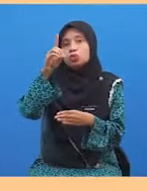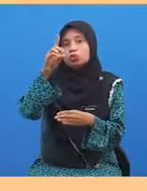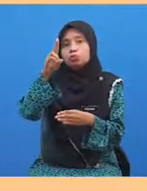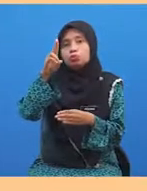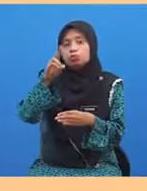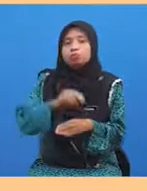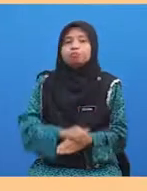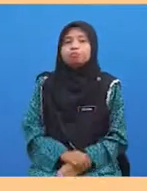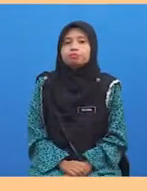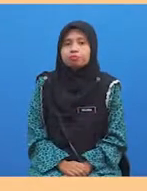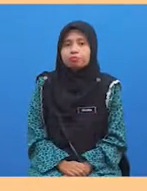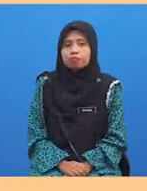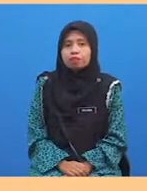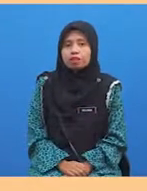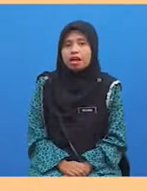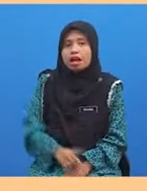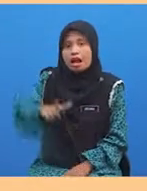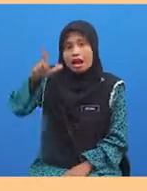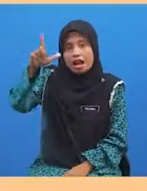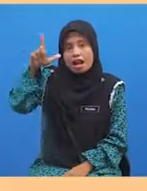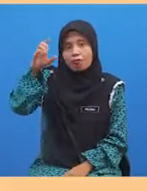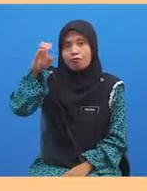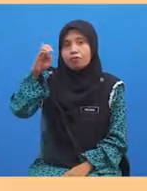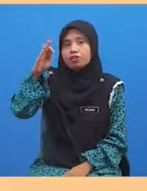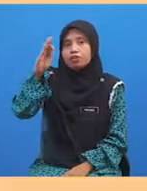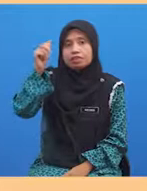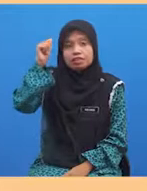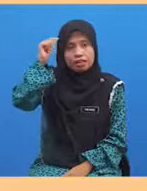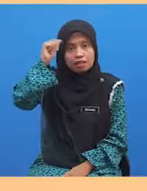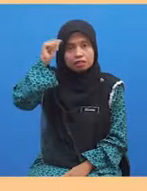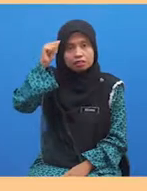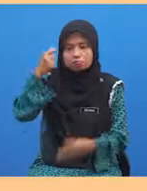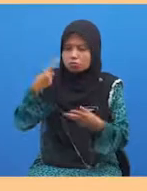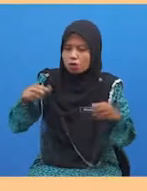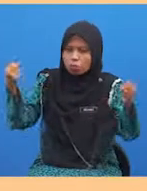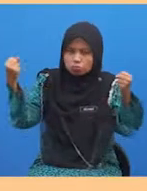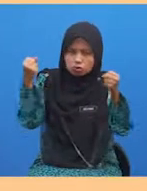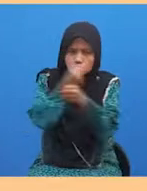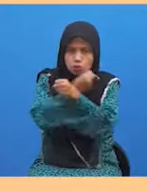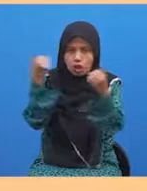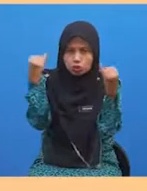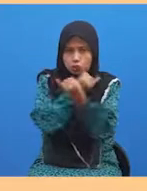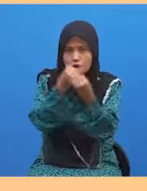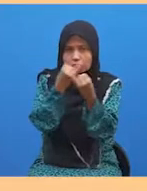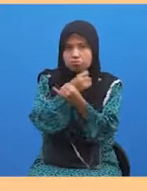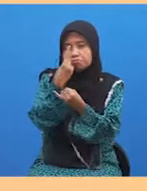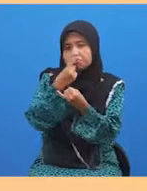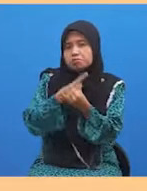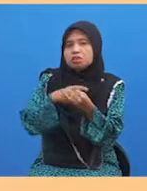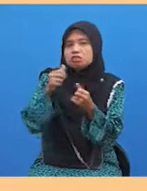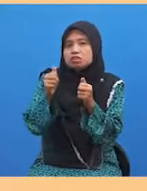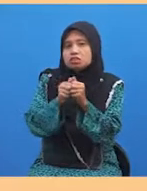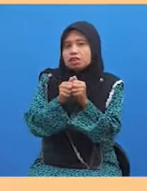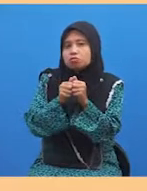tentera Jepun. Lieutenant Adnan telah berjuang bermati-matian dengan